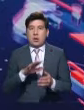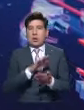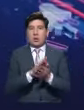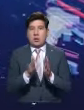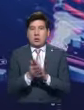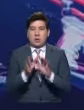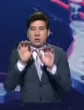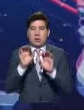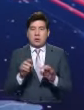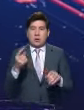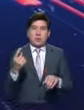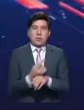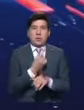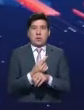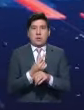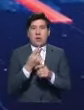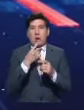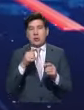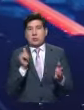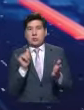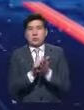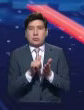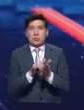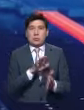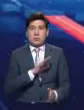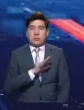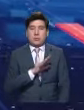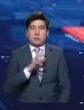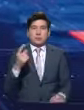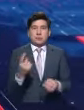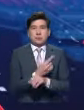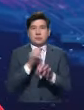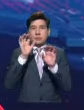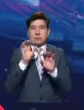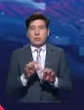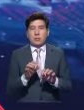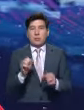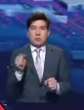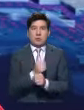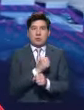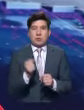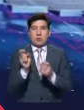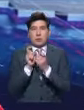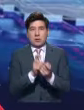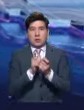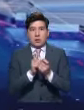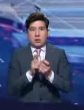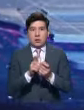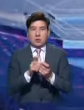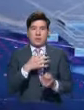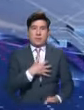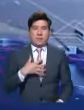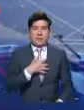заң жобасы бірінші оқылымда қабылданды. Жыл басында мемлекет басшысы зорлық-зомбылыққа қарсы күресте ең маңызды қағидат қоғамда